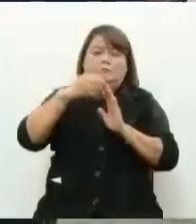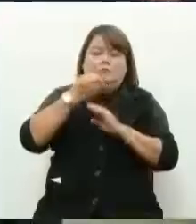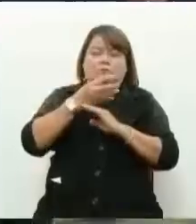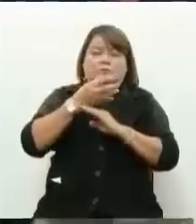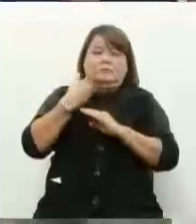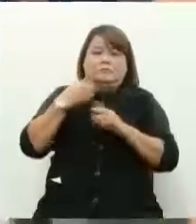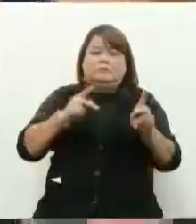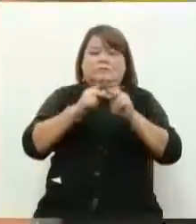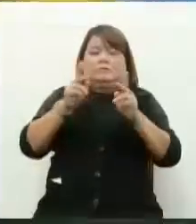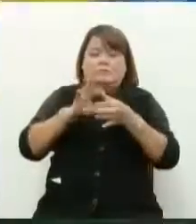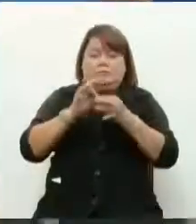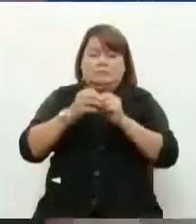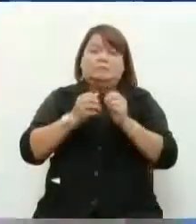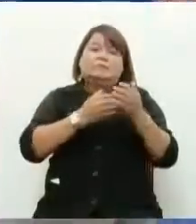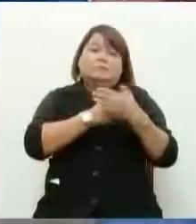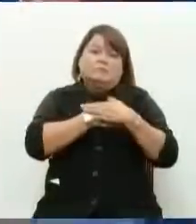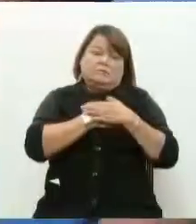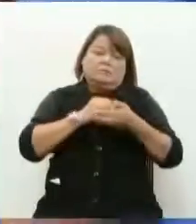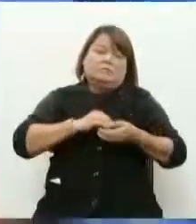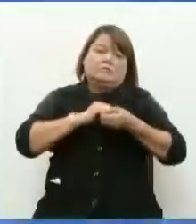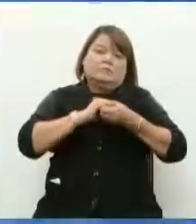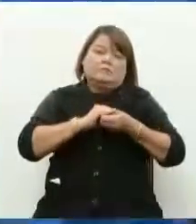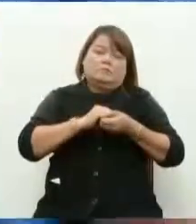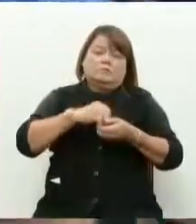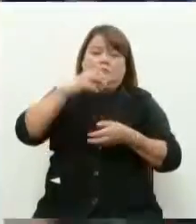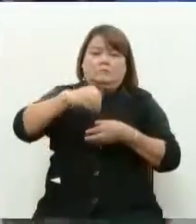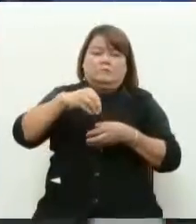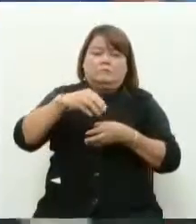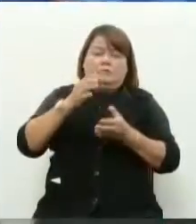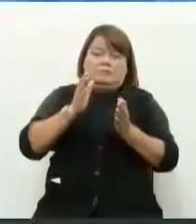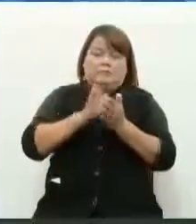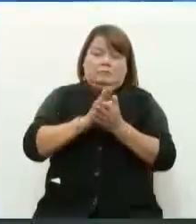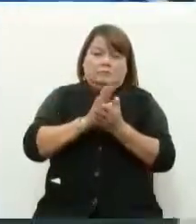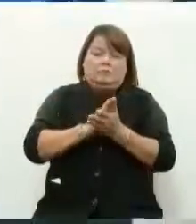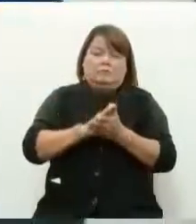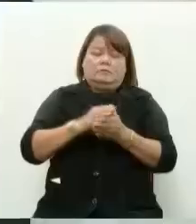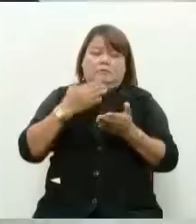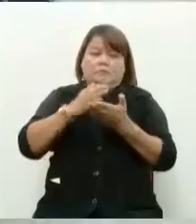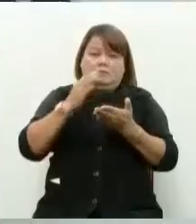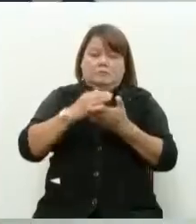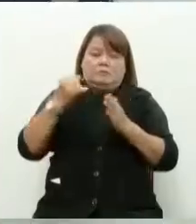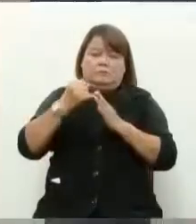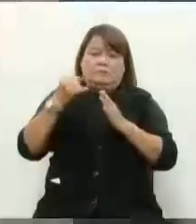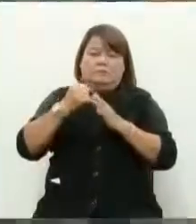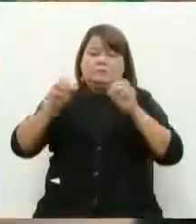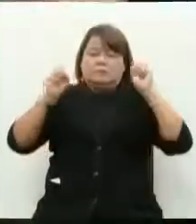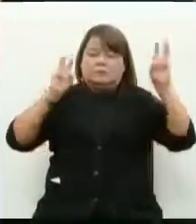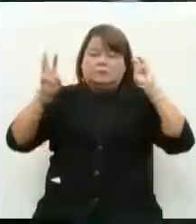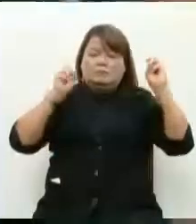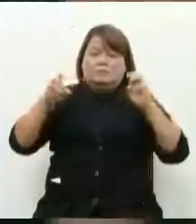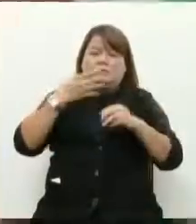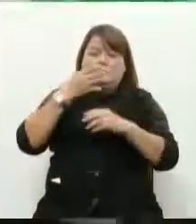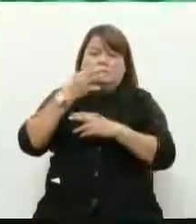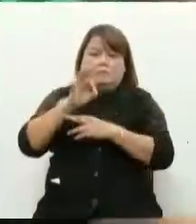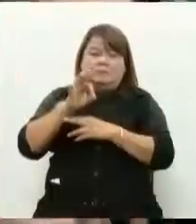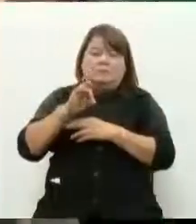เพื่อสร้างความรักความสามัคคีในองค์กรโดยแบ่งเป็นจังหวัดนครสวรรค์สีฟ้าจังหวัดพิจิตรสีเ